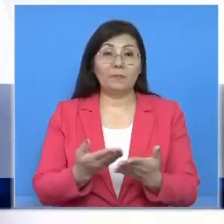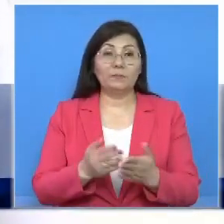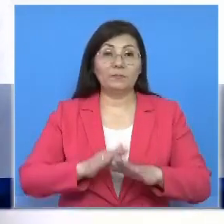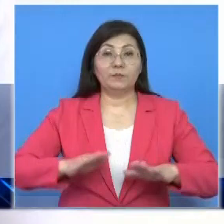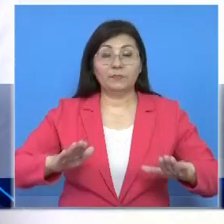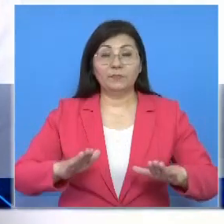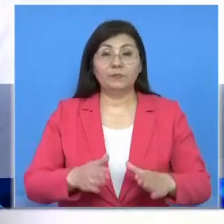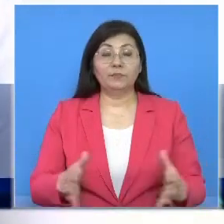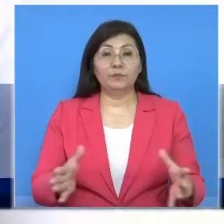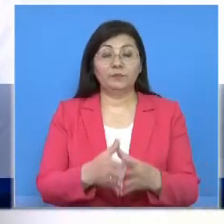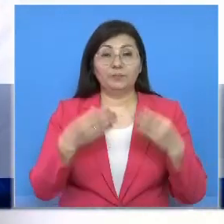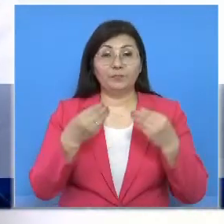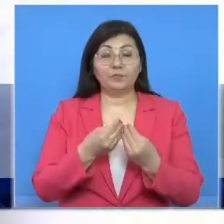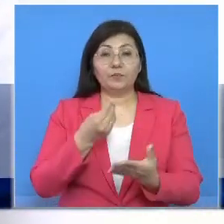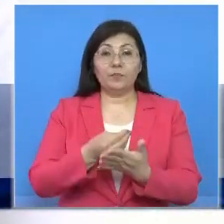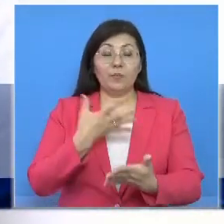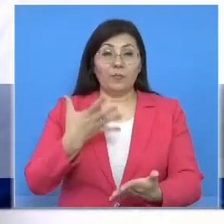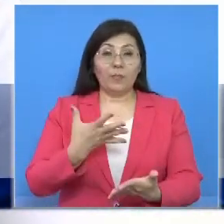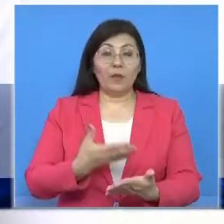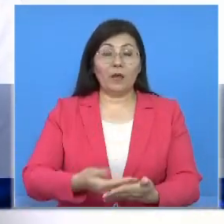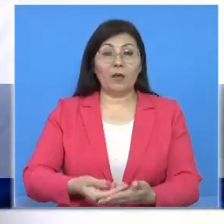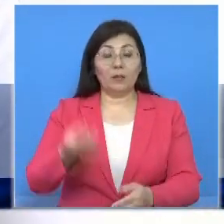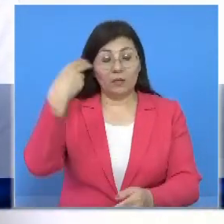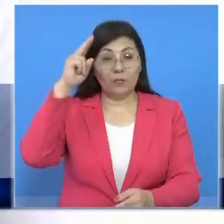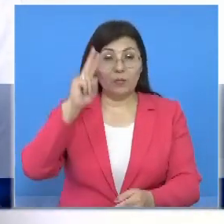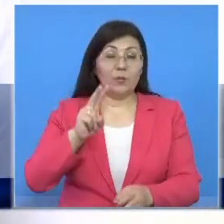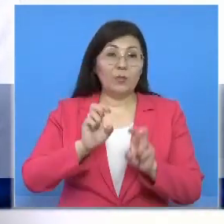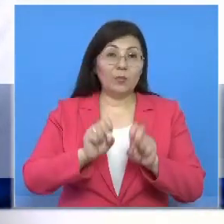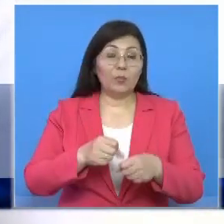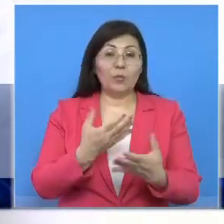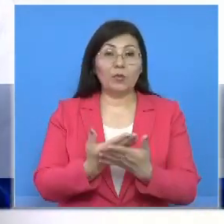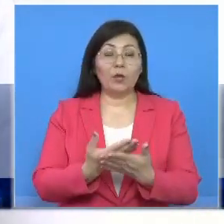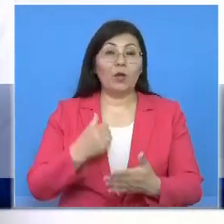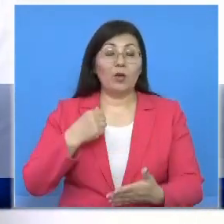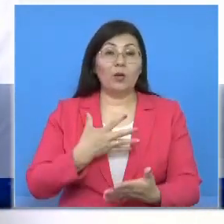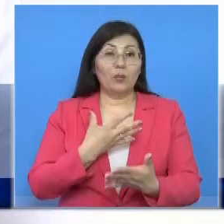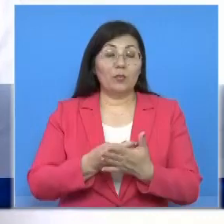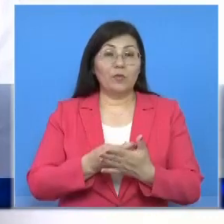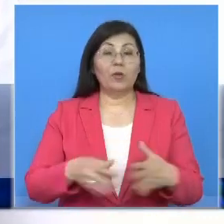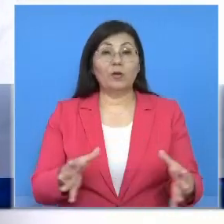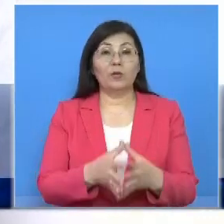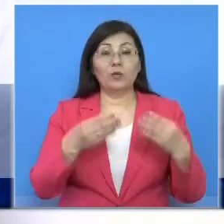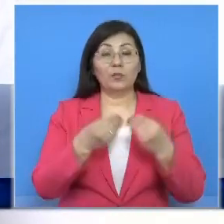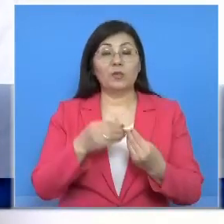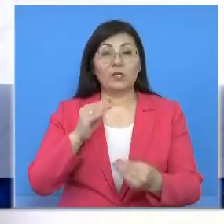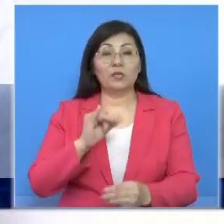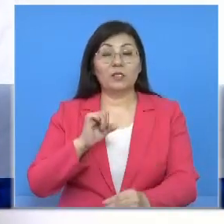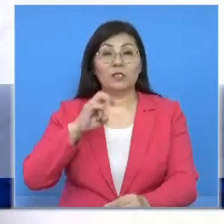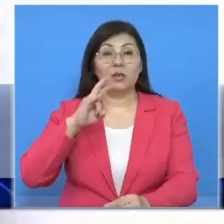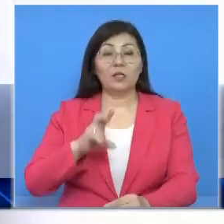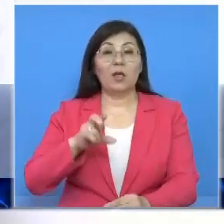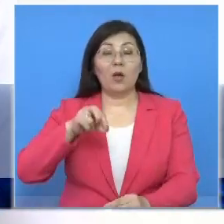балдар отбасы құндылықтарын мысалы білмеуі мүмкін. Өзінің отбасының ішіндегі жан, жиен деген кім, бөле деген